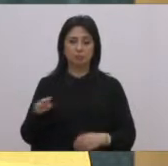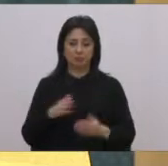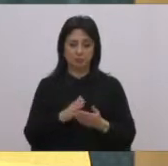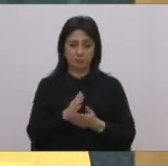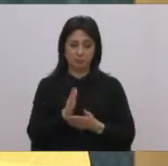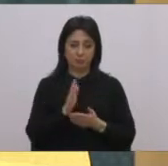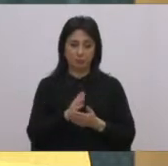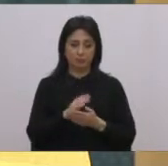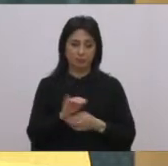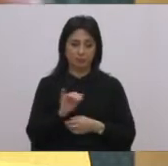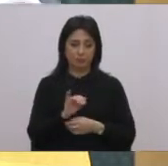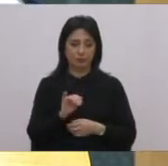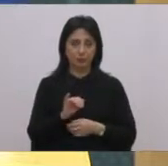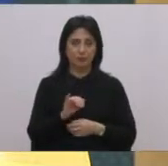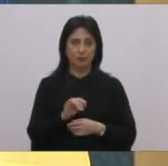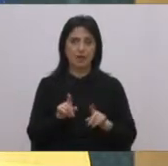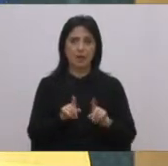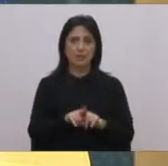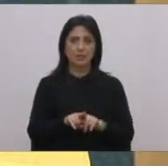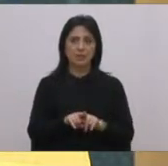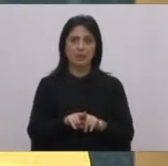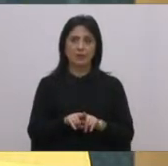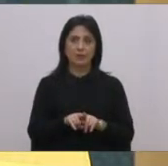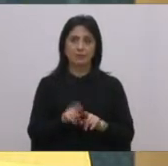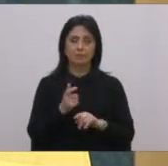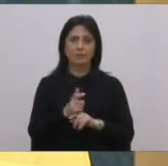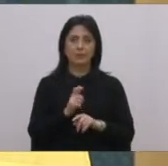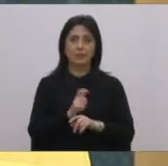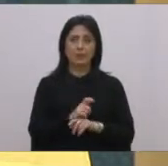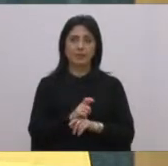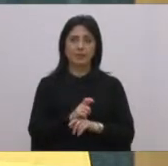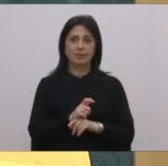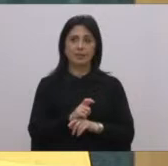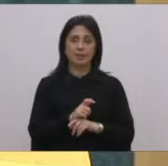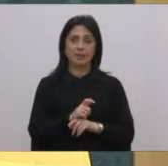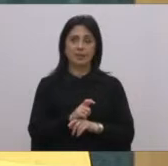მიმართულება, სადაც ასევე ძალიან